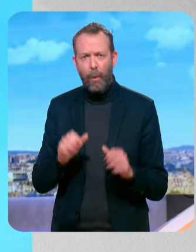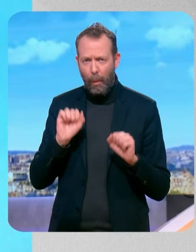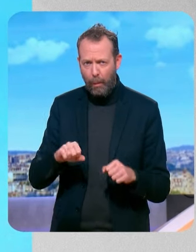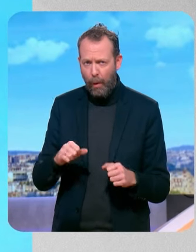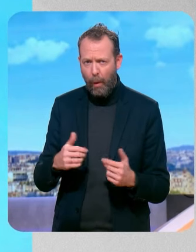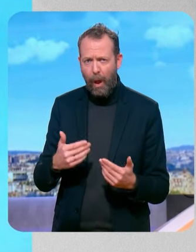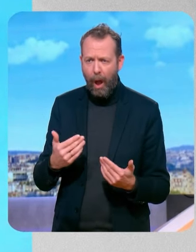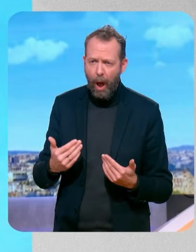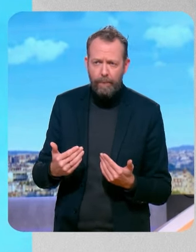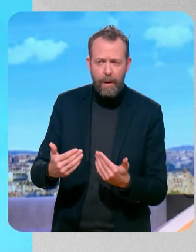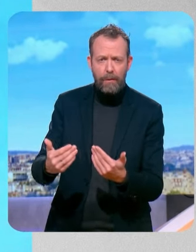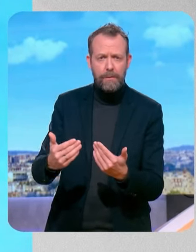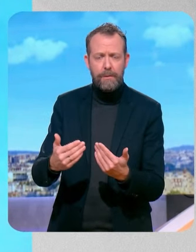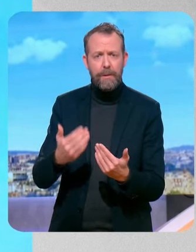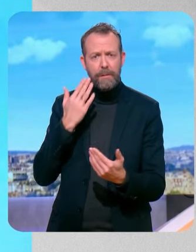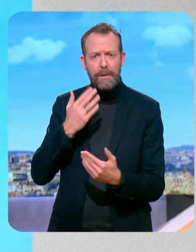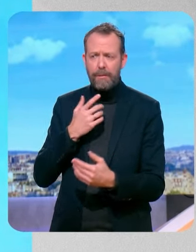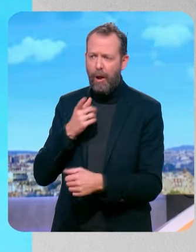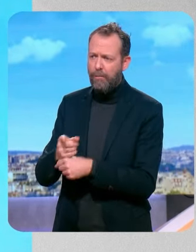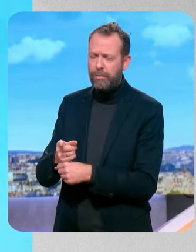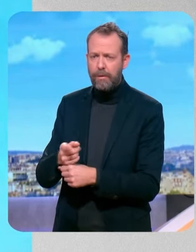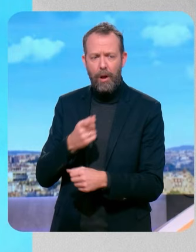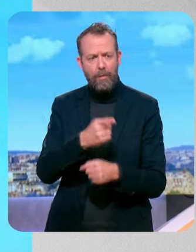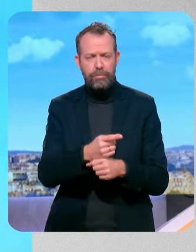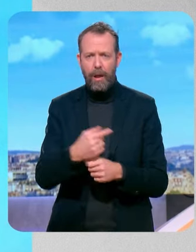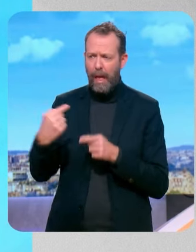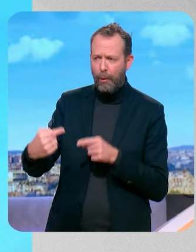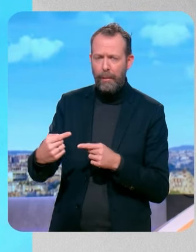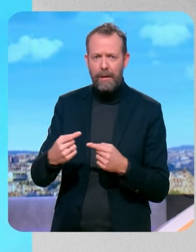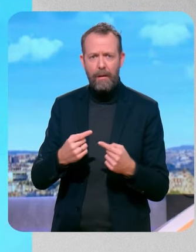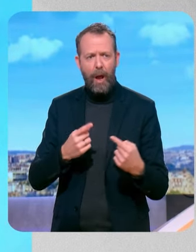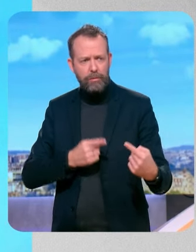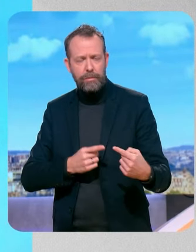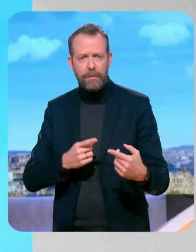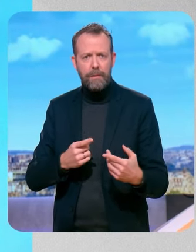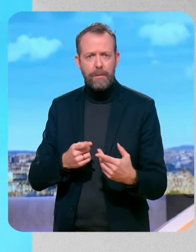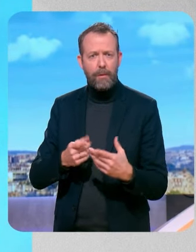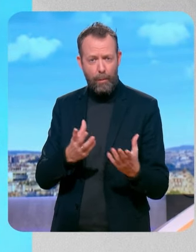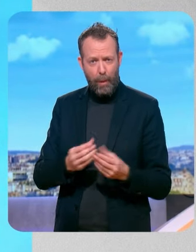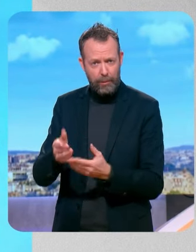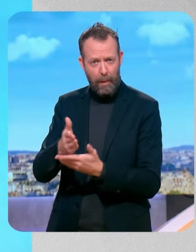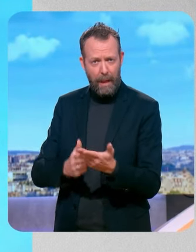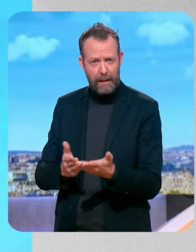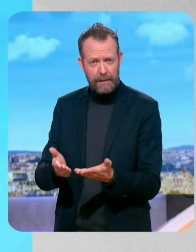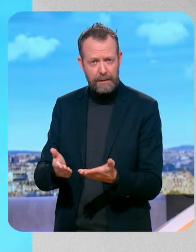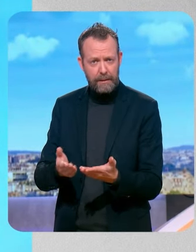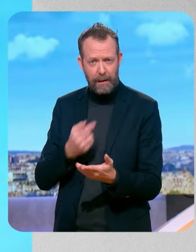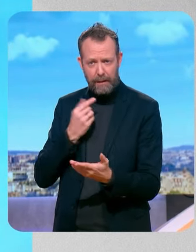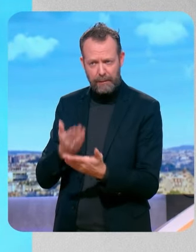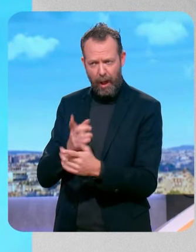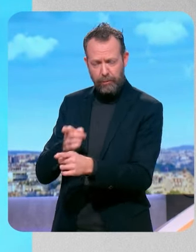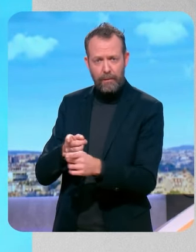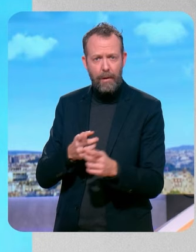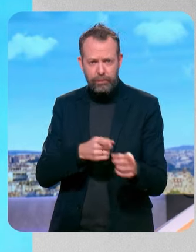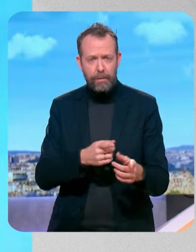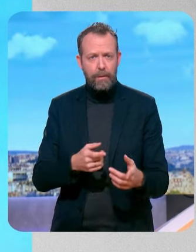avancer dans le pays en désignant comme adversaire ou comme ennemi une partie de la population qui est sur notre sol? Je